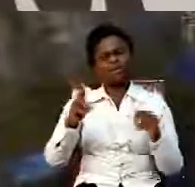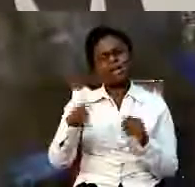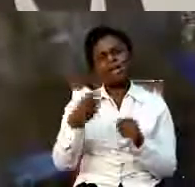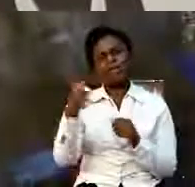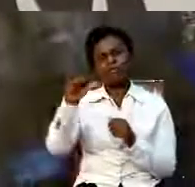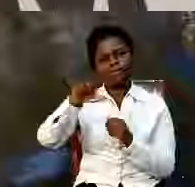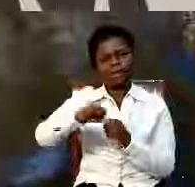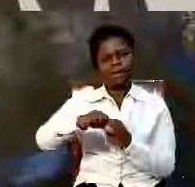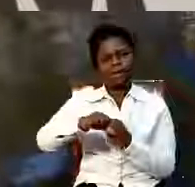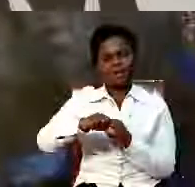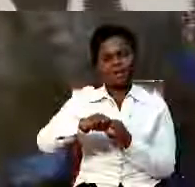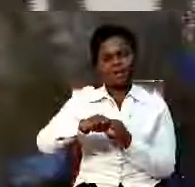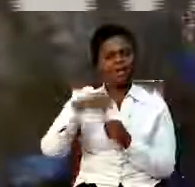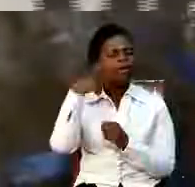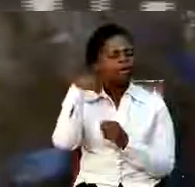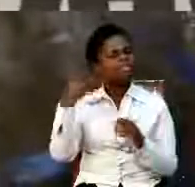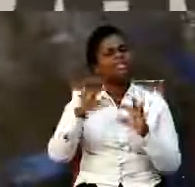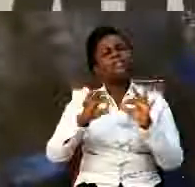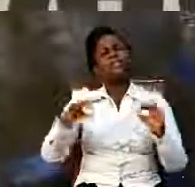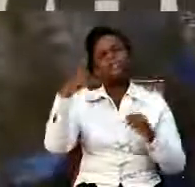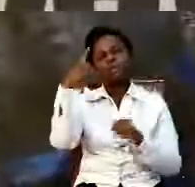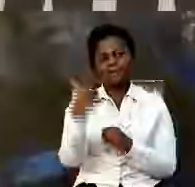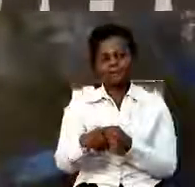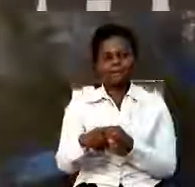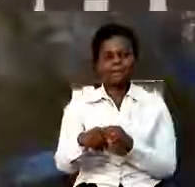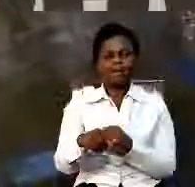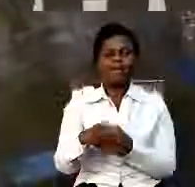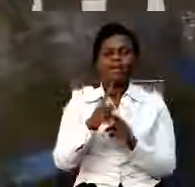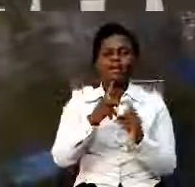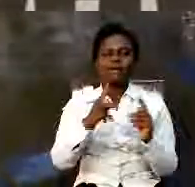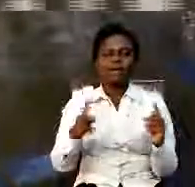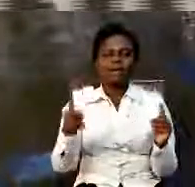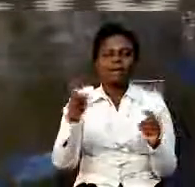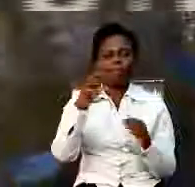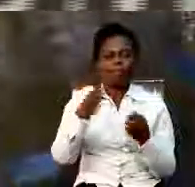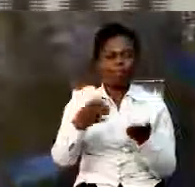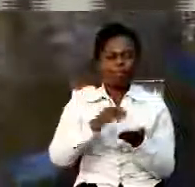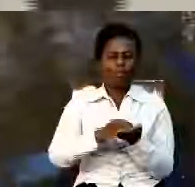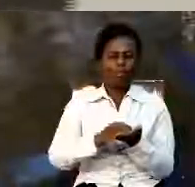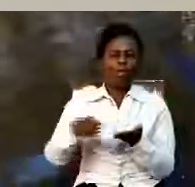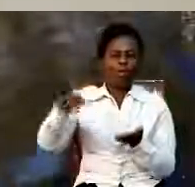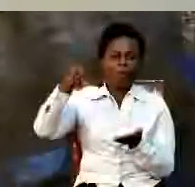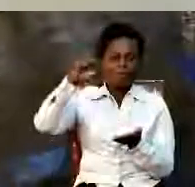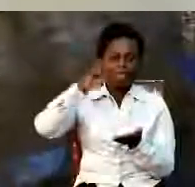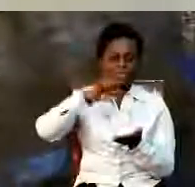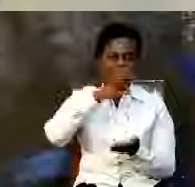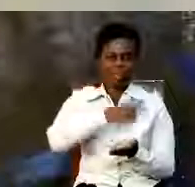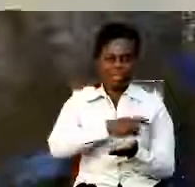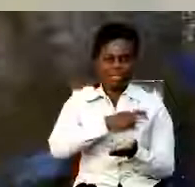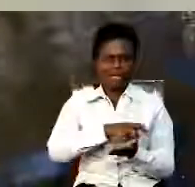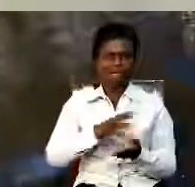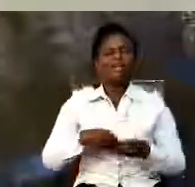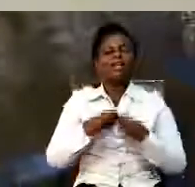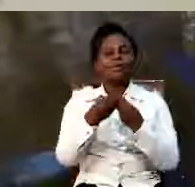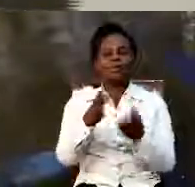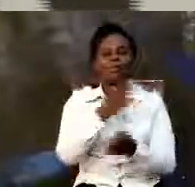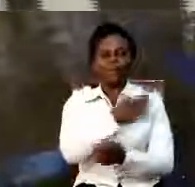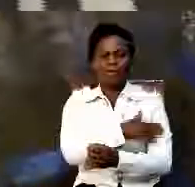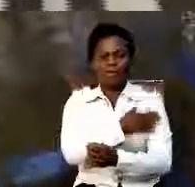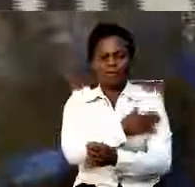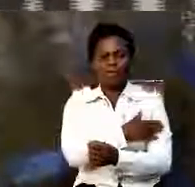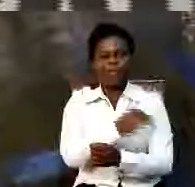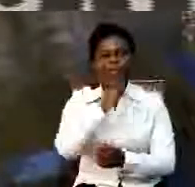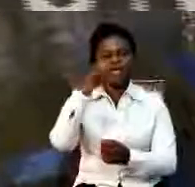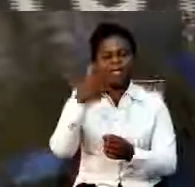vizuri? Utasikia vizuri sana. Na kama ukiongezewa mshahara na ukapewa hizo huduma, Je,